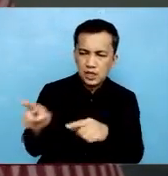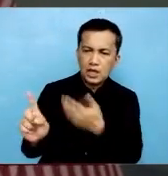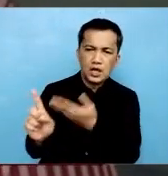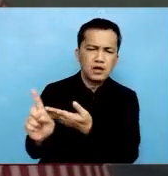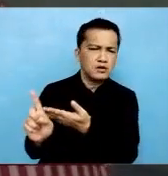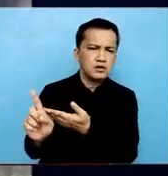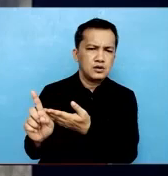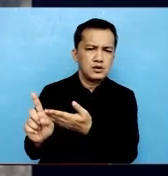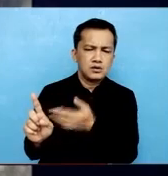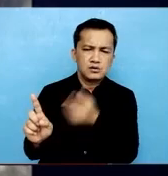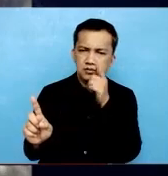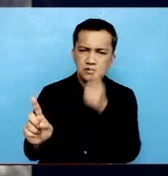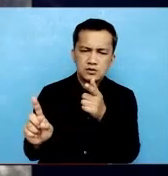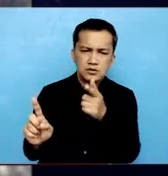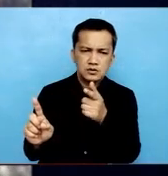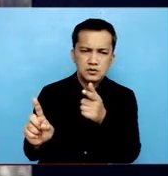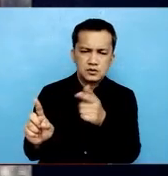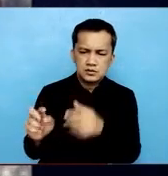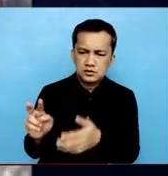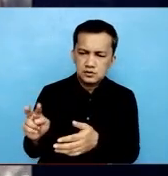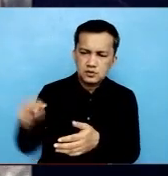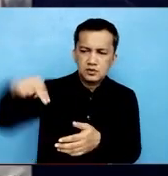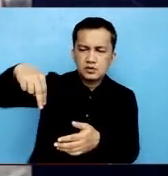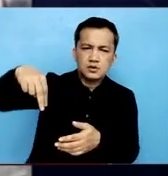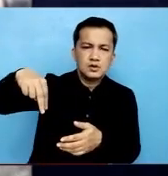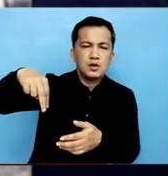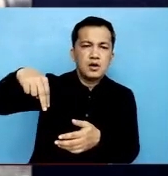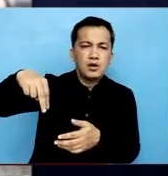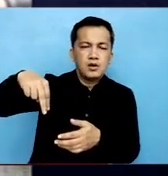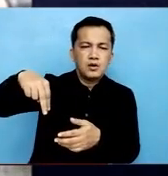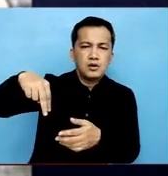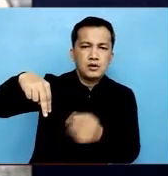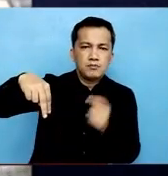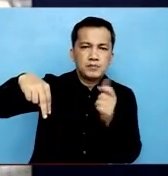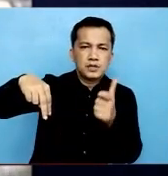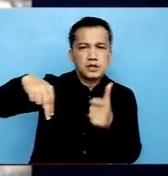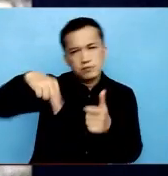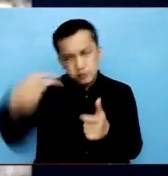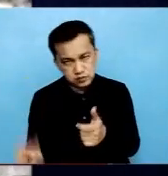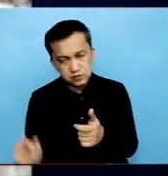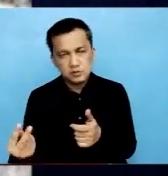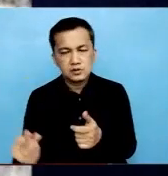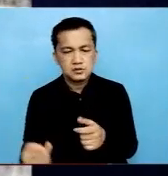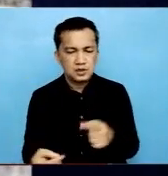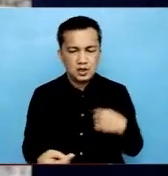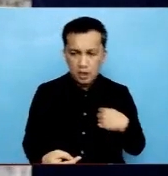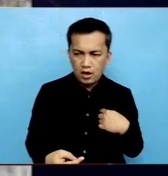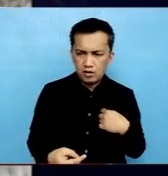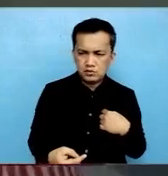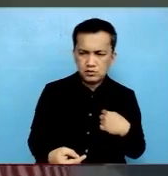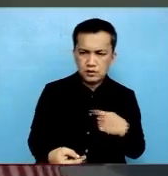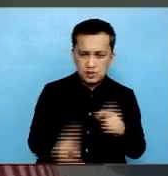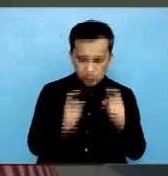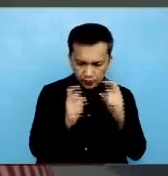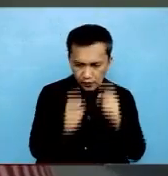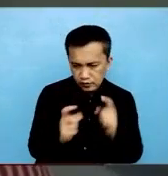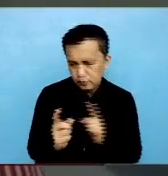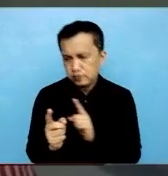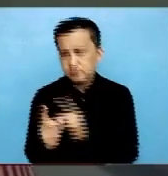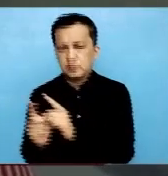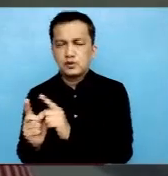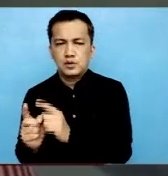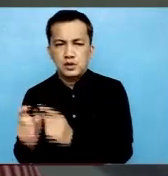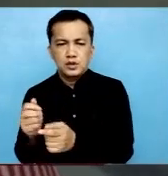parang tumayo siya, tapos bigla na lang siyang natumba. Hindi ako nagdalawang isip at dali-dali ako pupunta, papunta sa